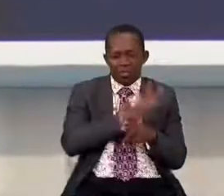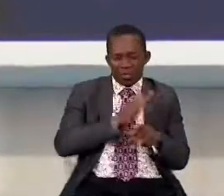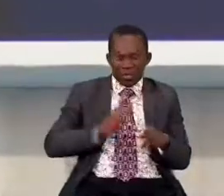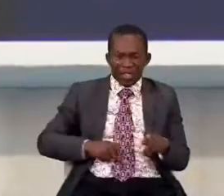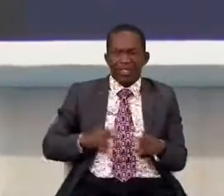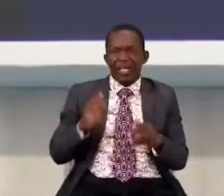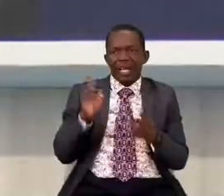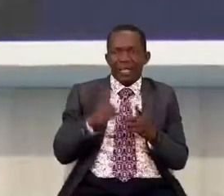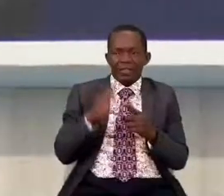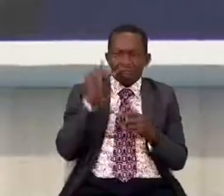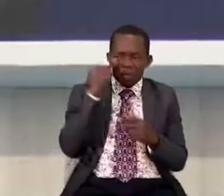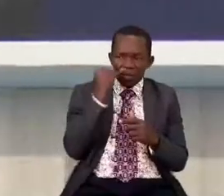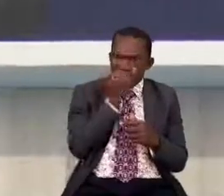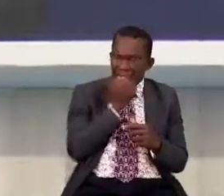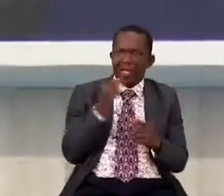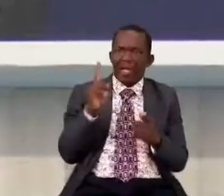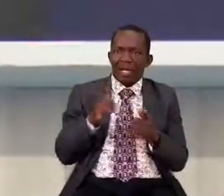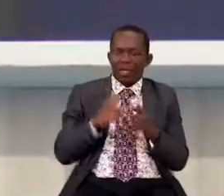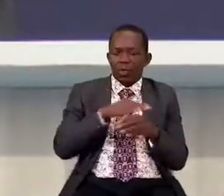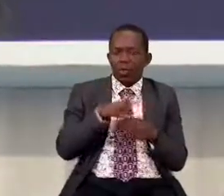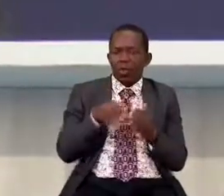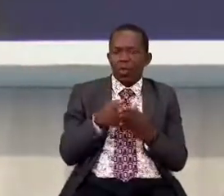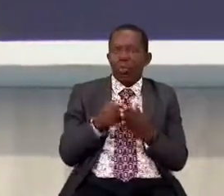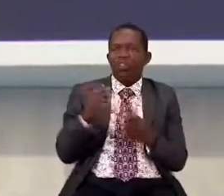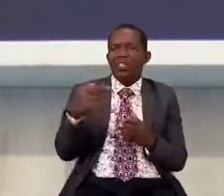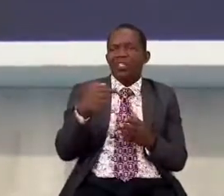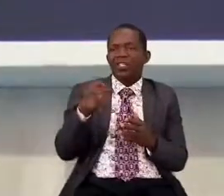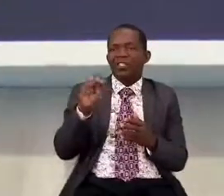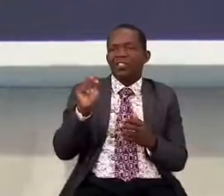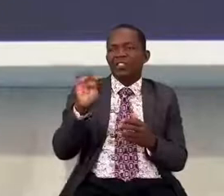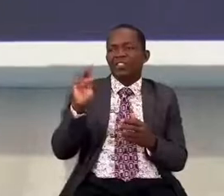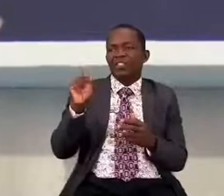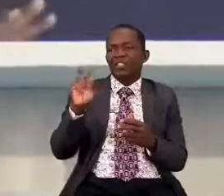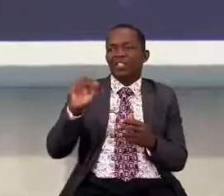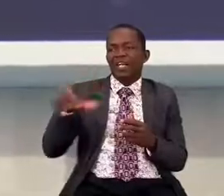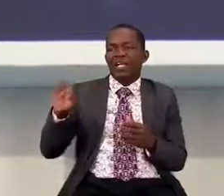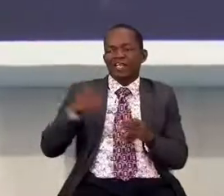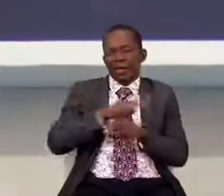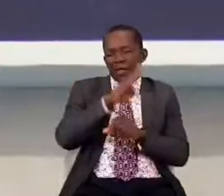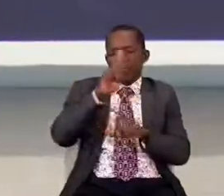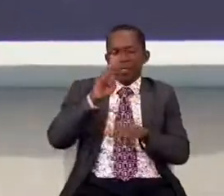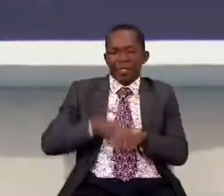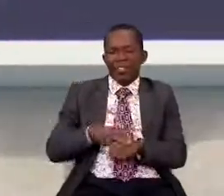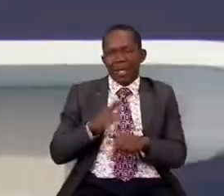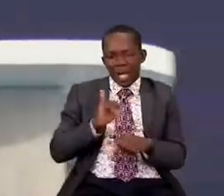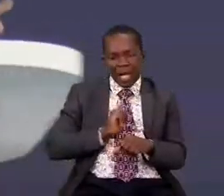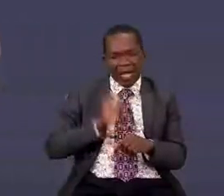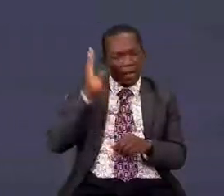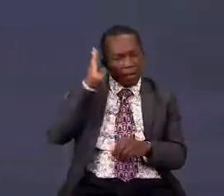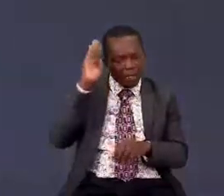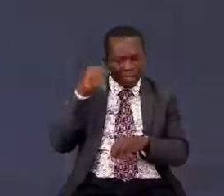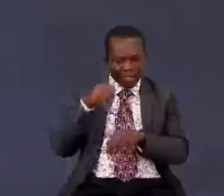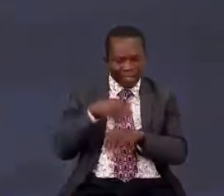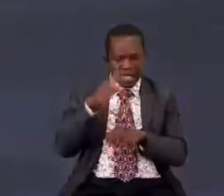j'ai choisi. Je l'enverrai à Rome, la capitale même du monde des païens. Et je